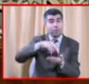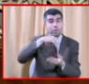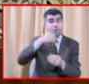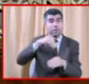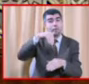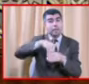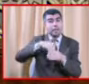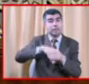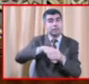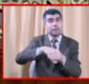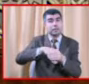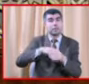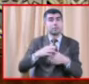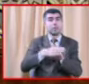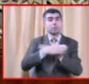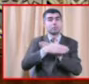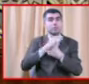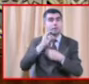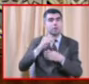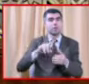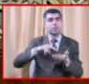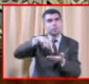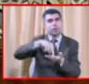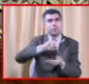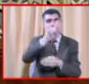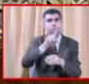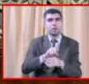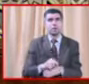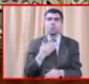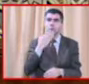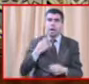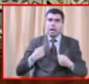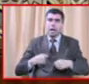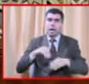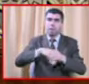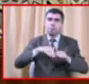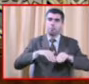فريق الأحرار ببسط سؤالي. تفضل السيد